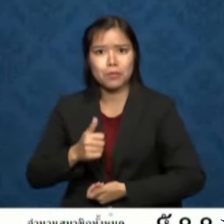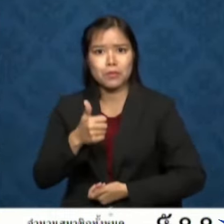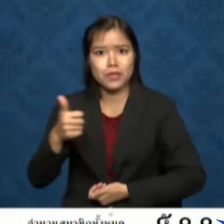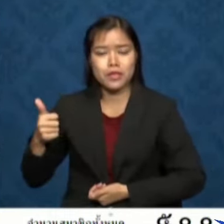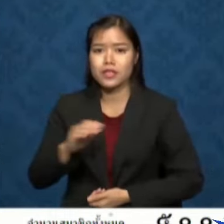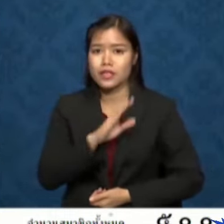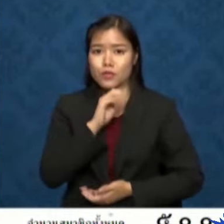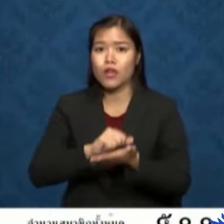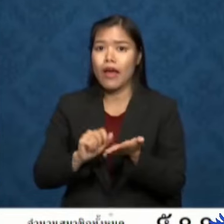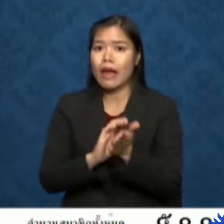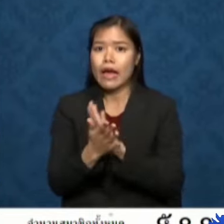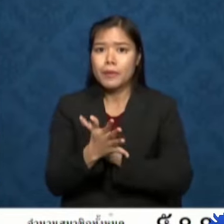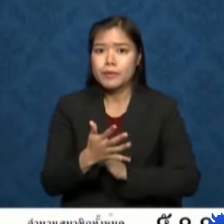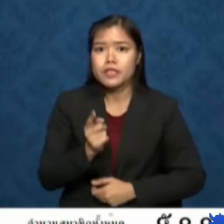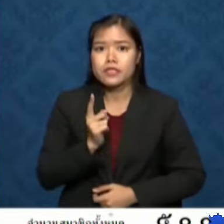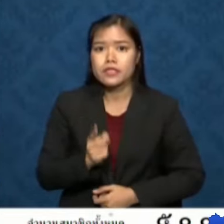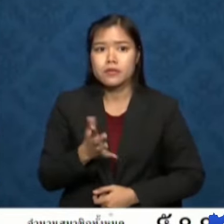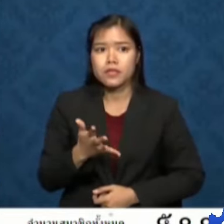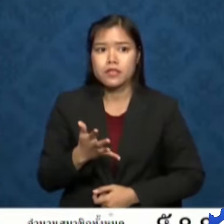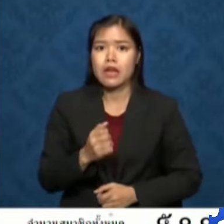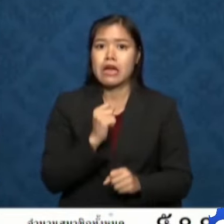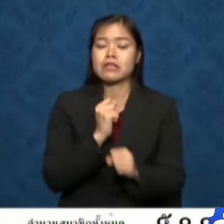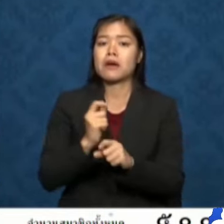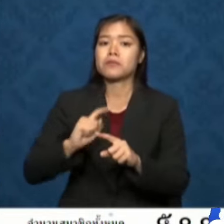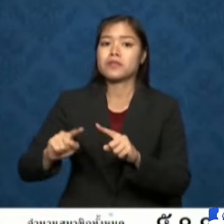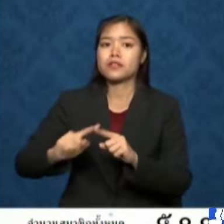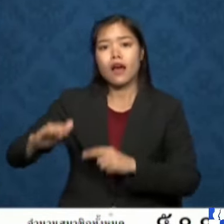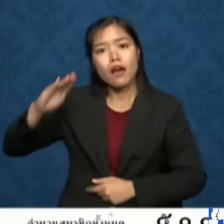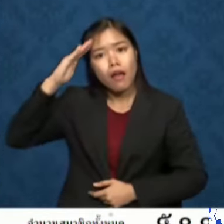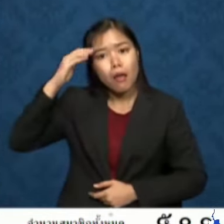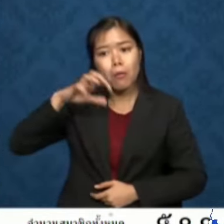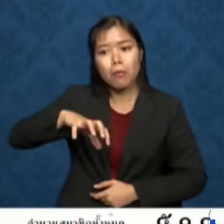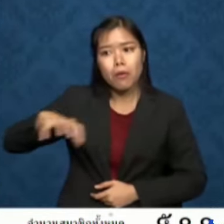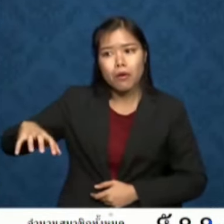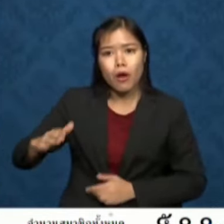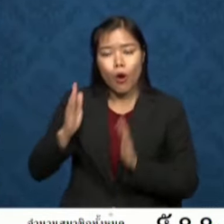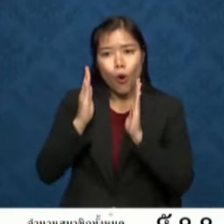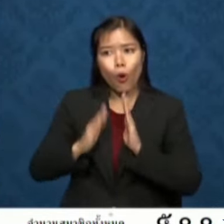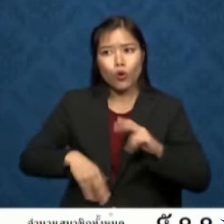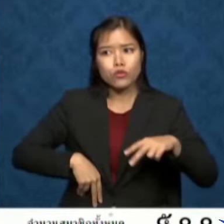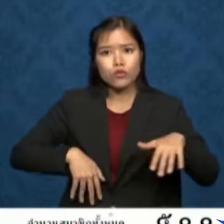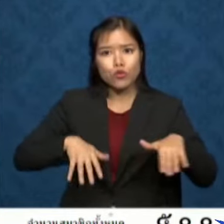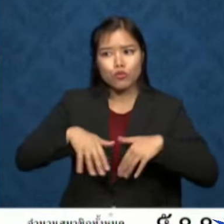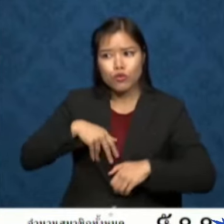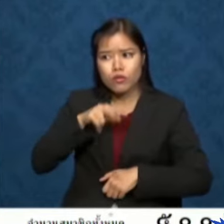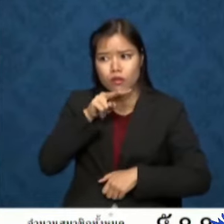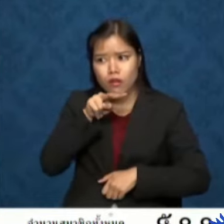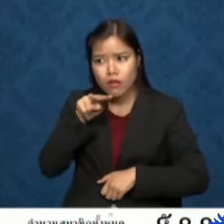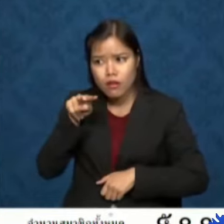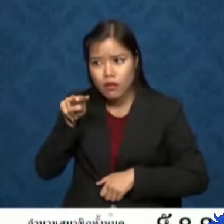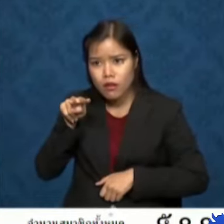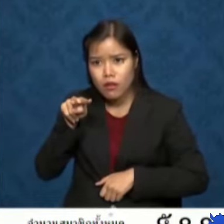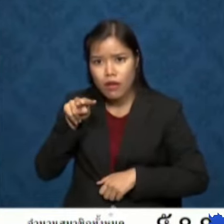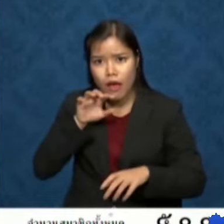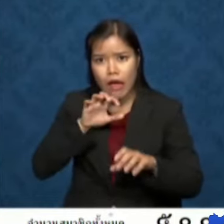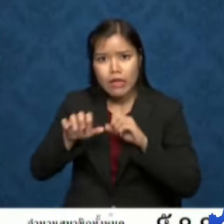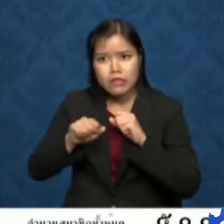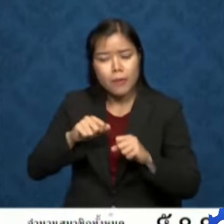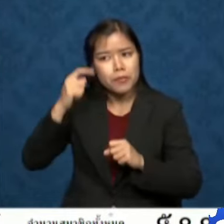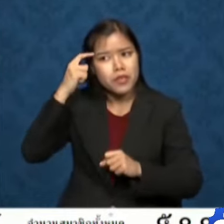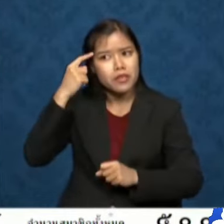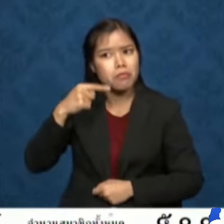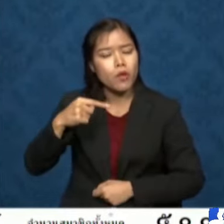ทัพอย่างจริงจังครับทุกการกระทำทุกการเคลื่อนไหวของกองทัพประชาชนจะตั้งแง่ทันทีคิดในทางลบเอาไว้